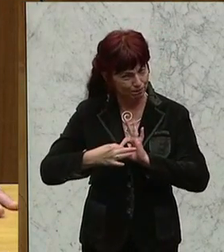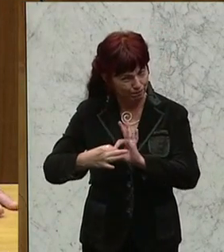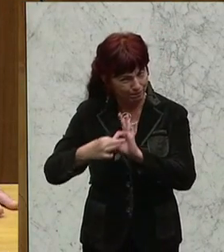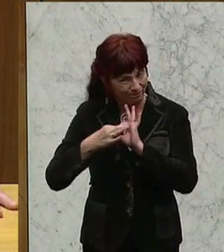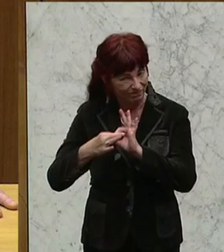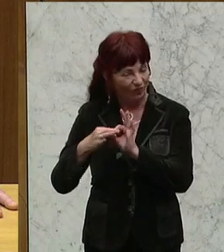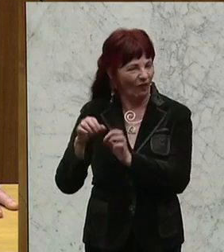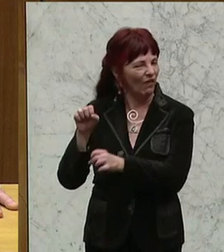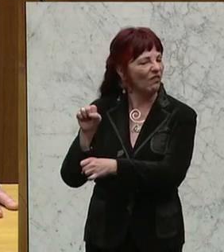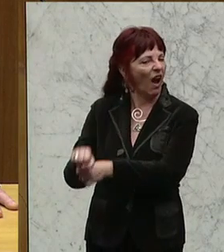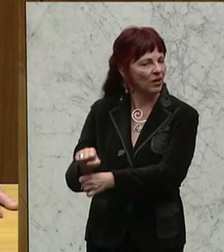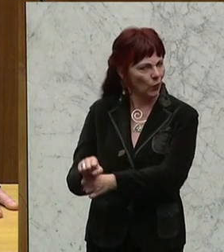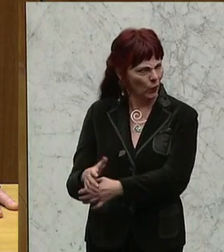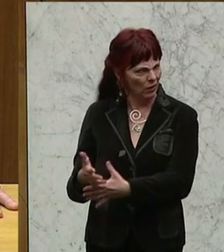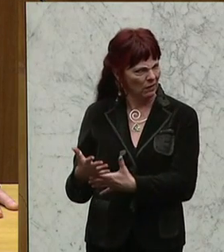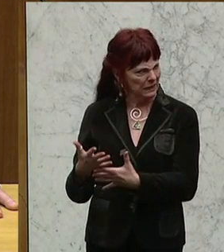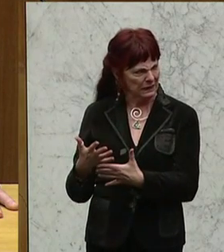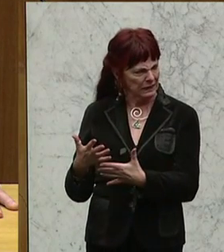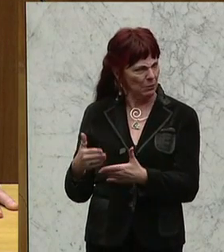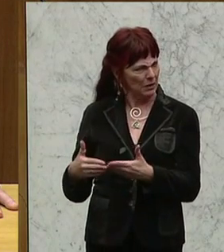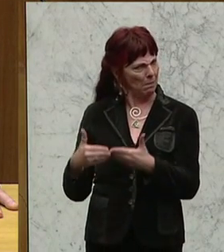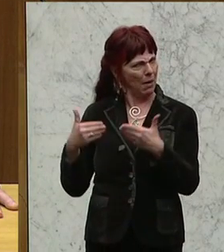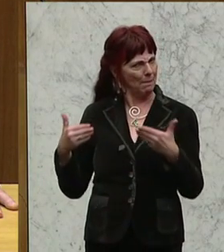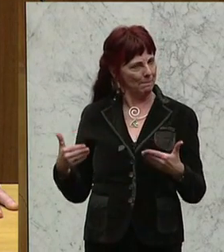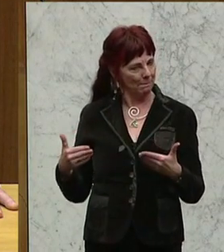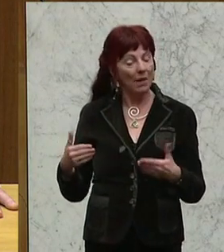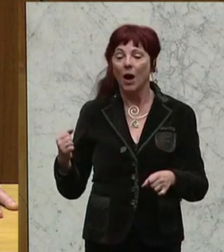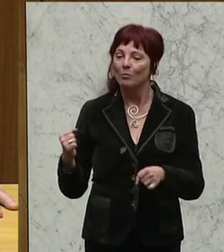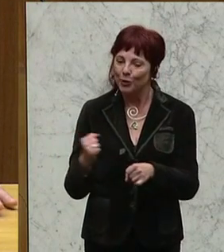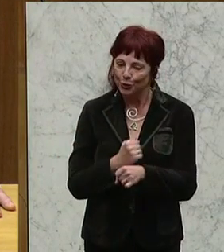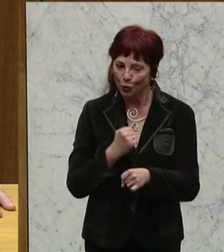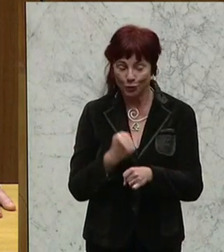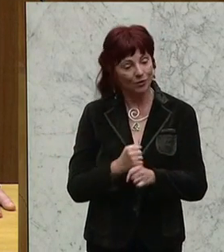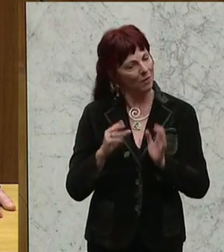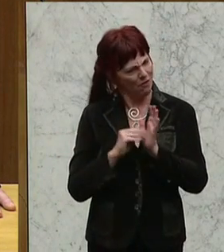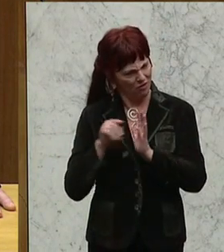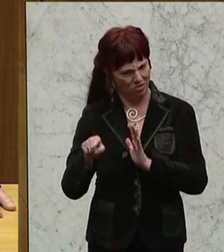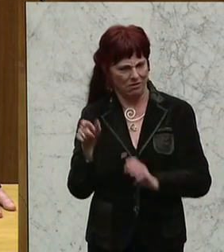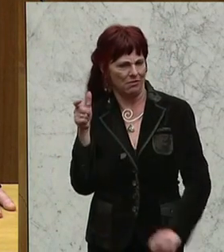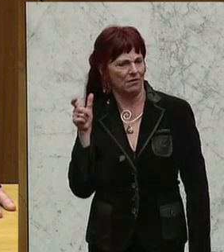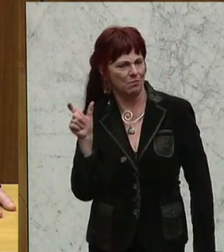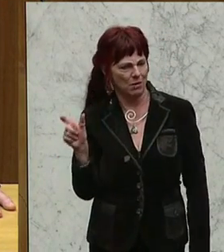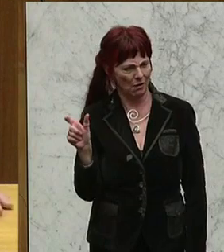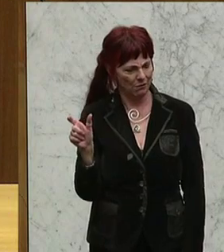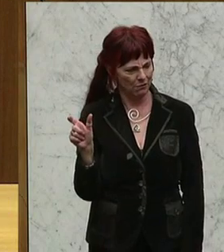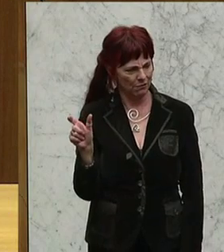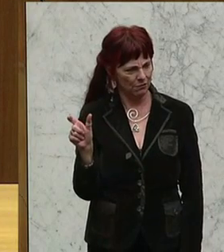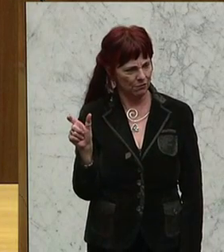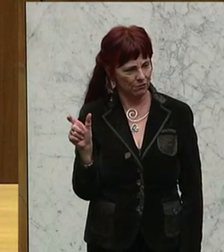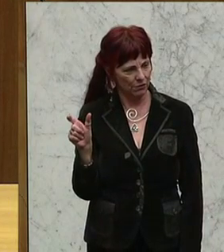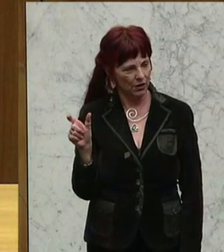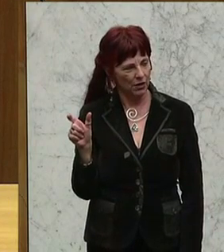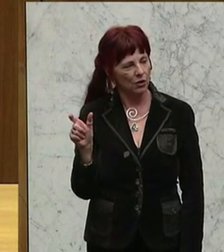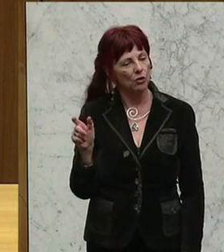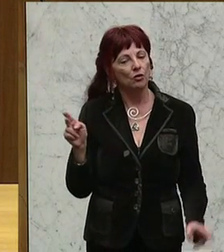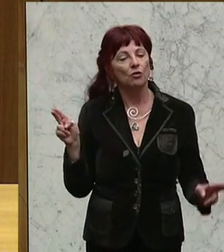Satz gebrauchen wir ihn aber dennoch als begriffsbilder was Begriffsbild für den